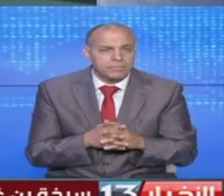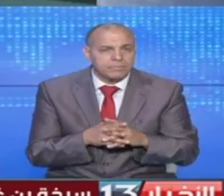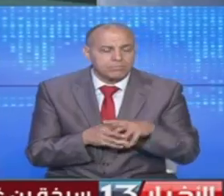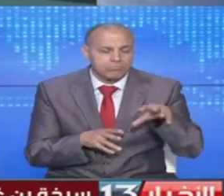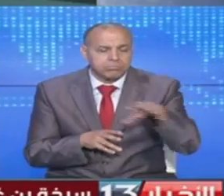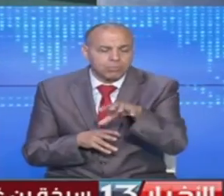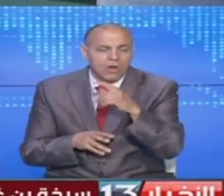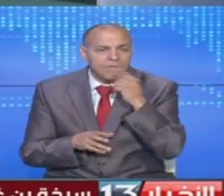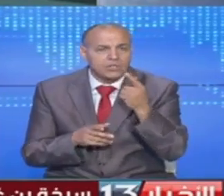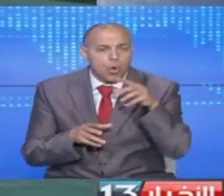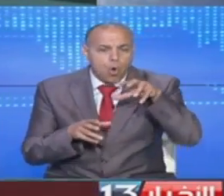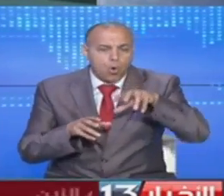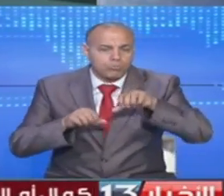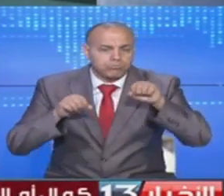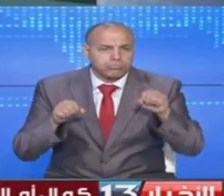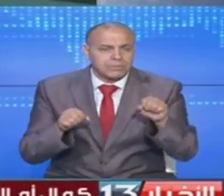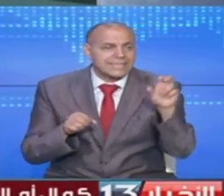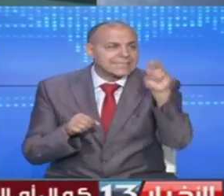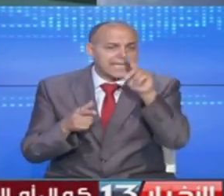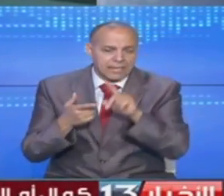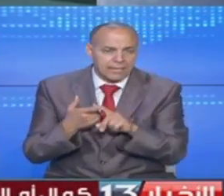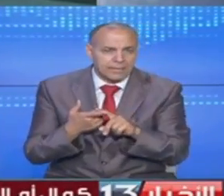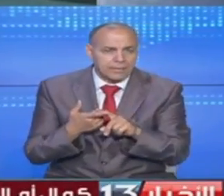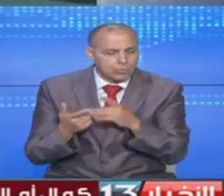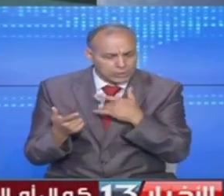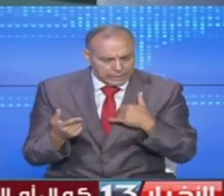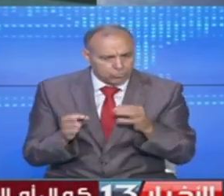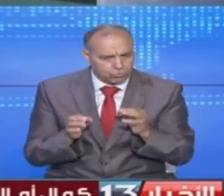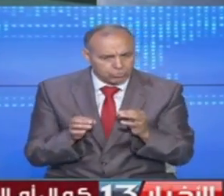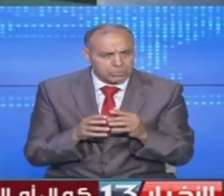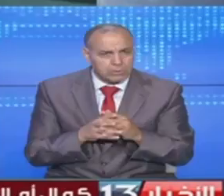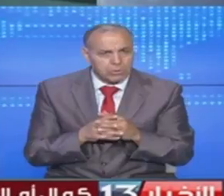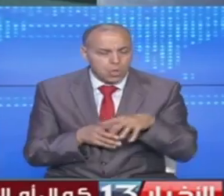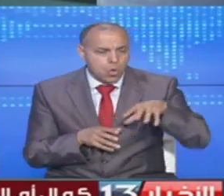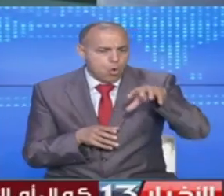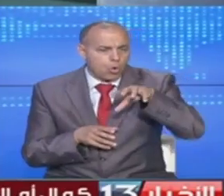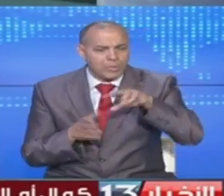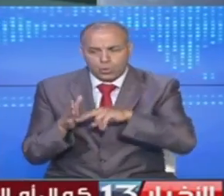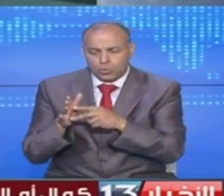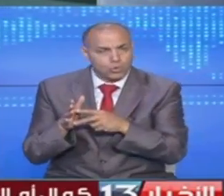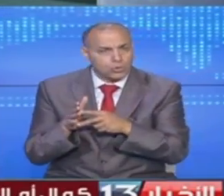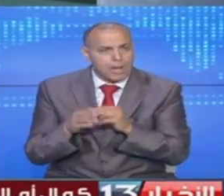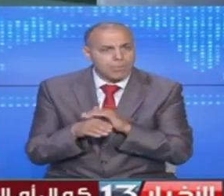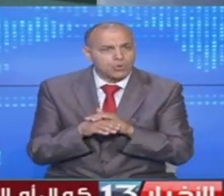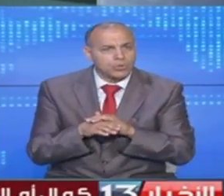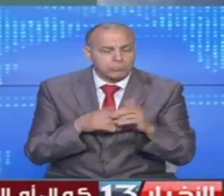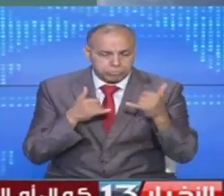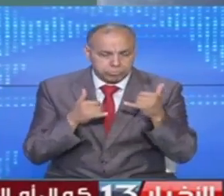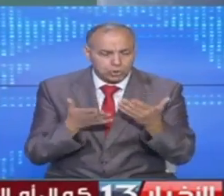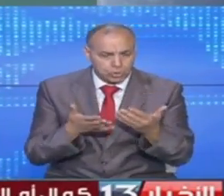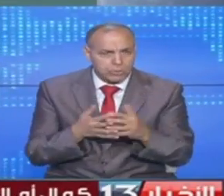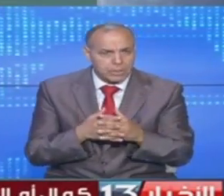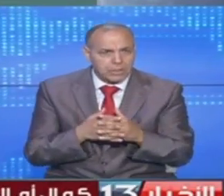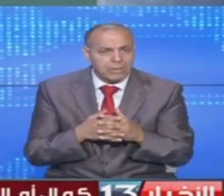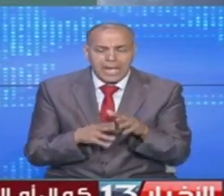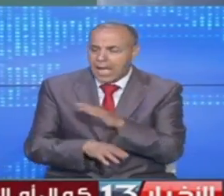أقطاب، قطب سياحي صحي، قطب تكنولوجي في مجال الاتصالات. بالنسبة